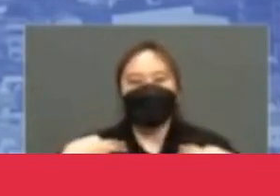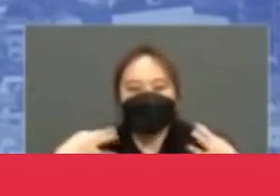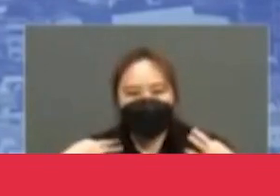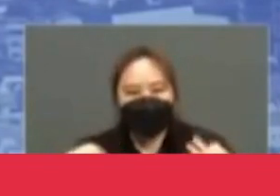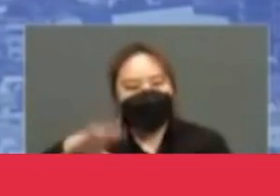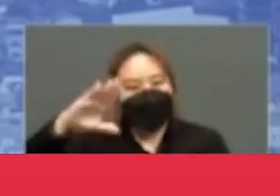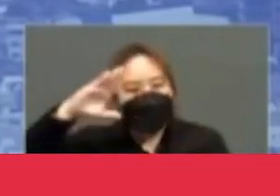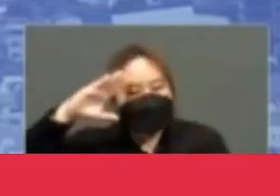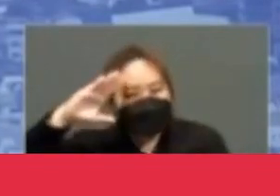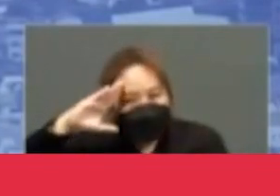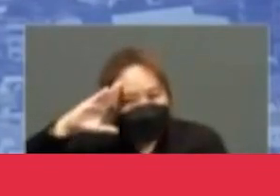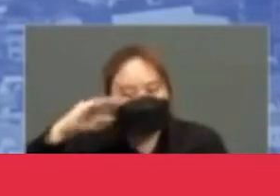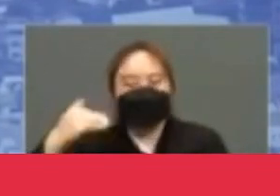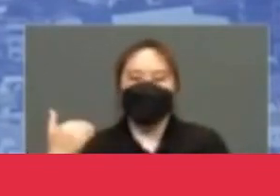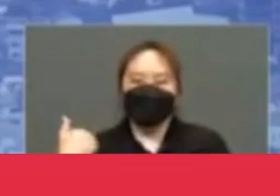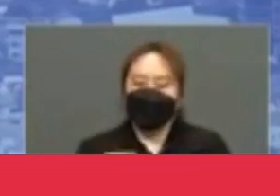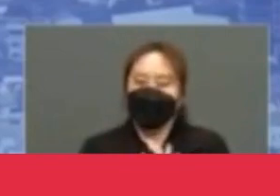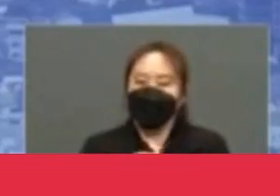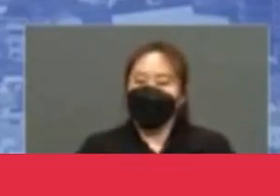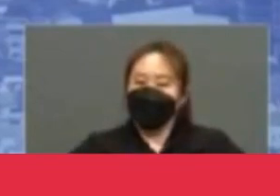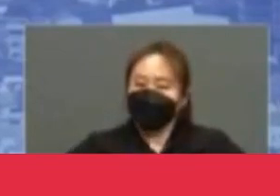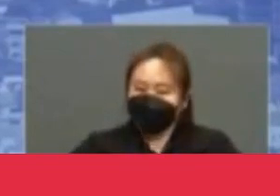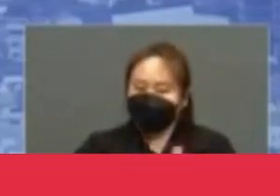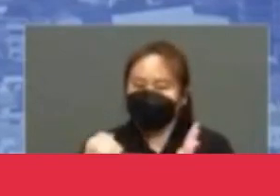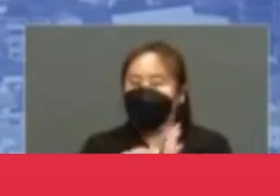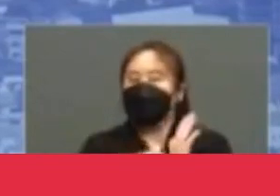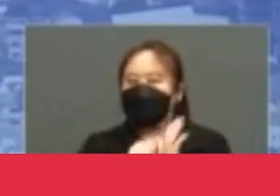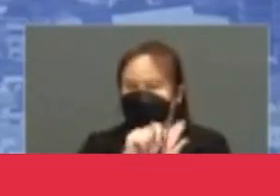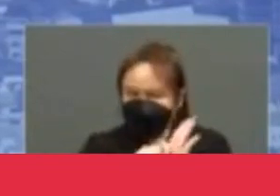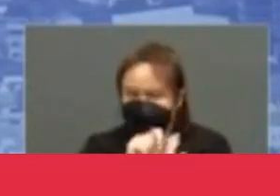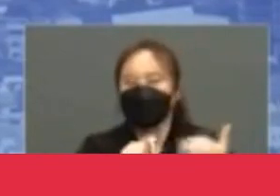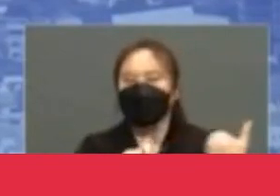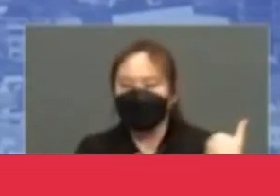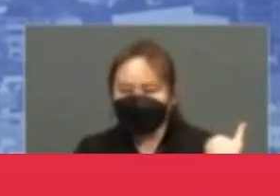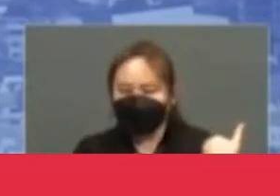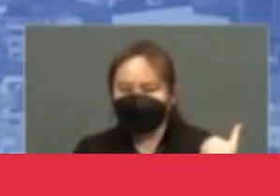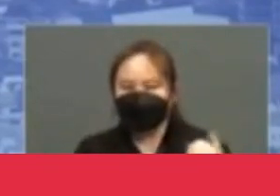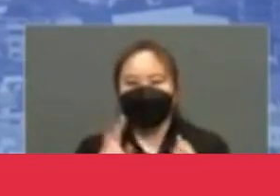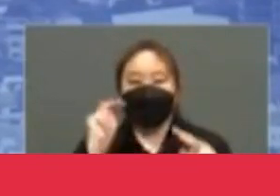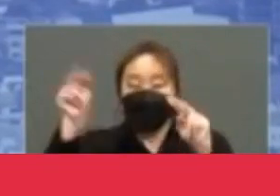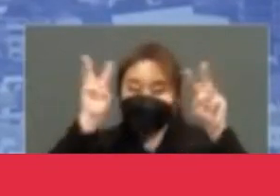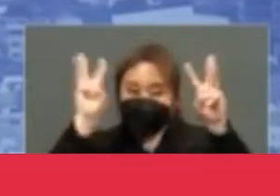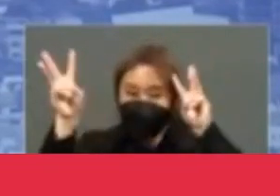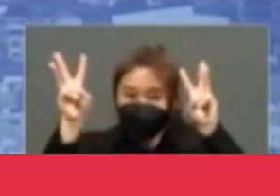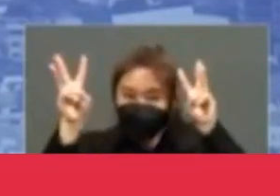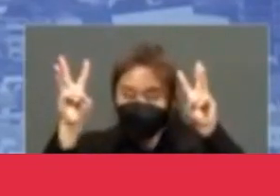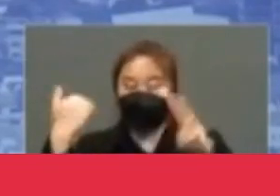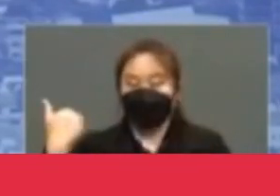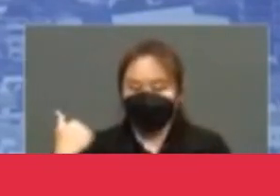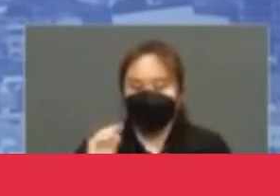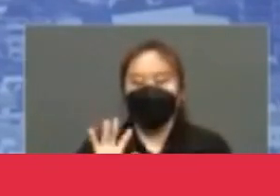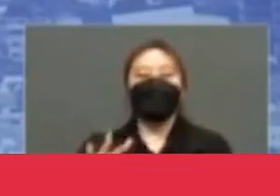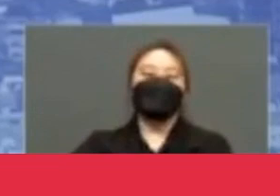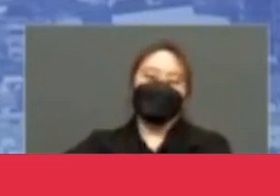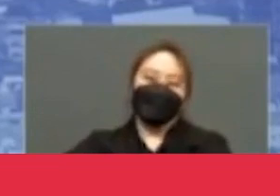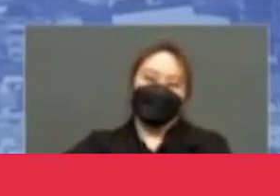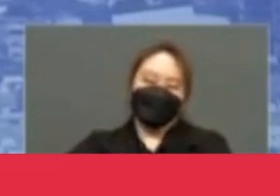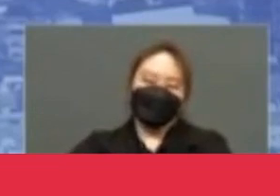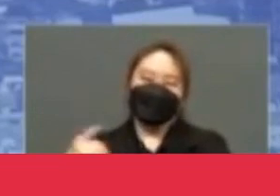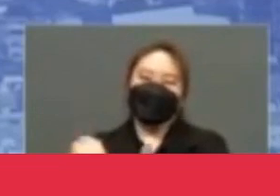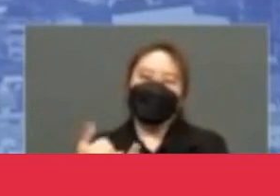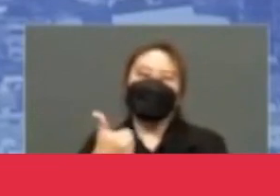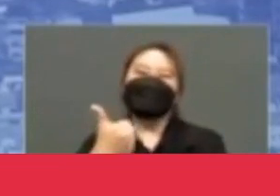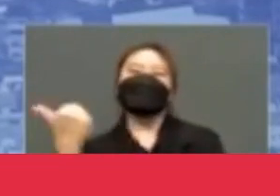รายงานค่าแรงงานต่างด้าวหลบหนีเข้าเมืองจากการสอบสวนพบว่าเป็นรายงานที่เข้ามาล็อตใหม่รองรับการเปิดประเทศ